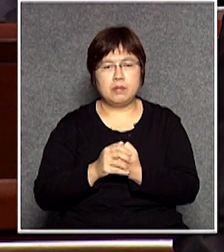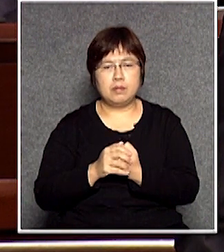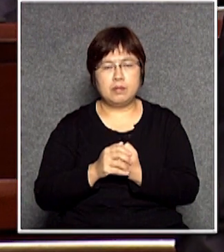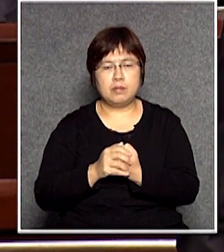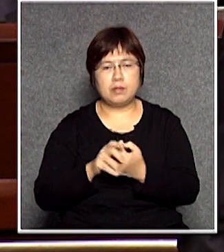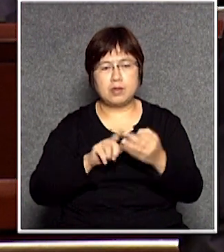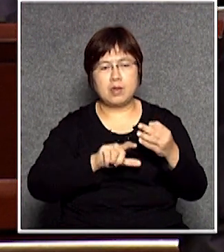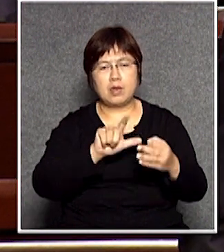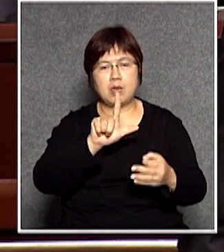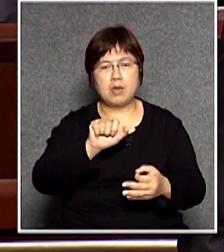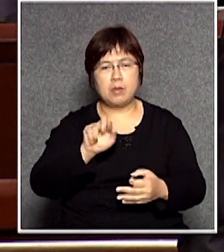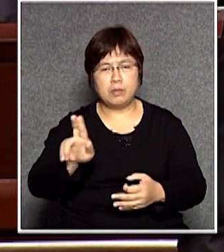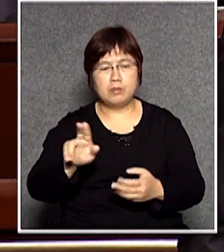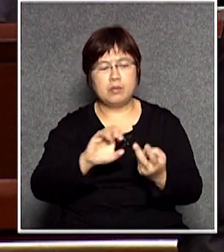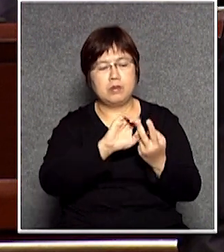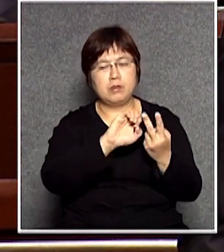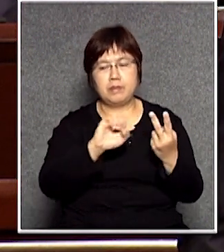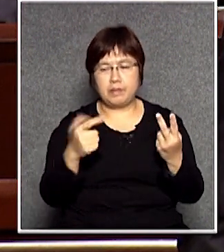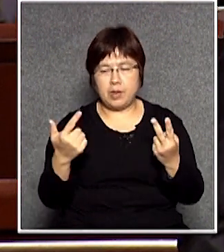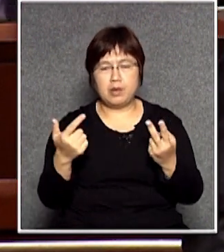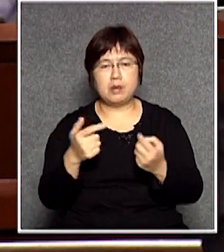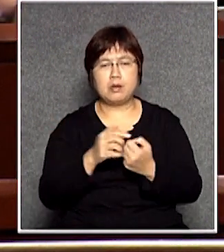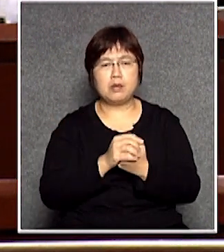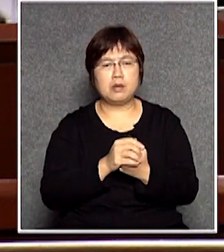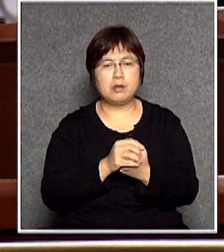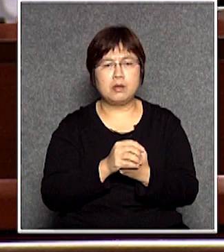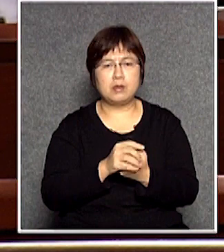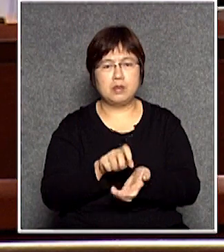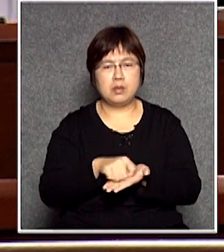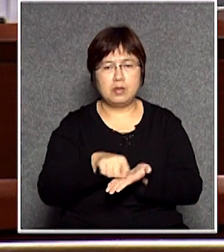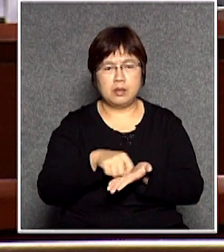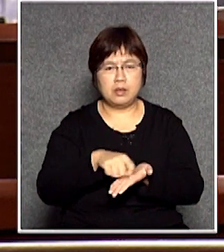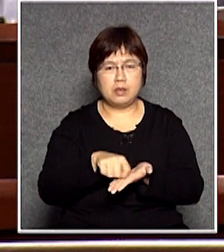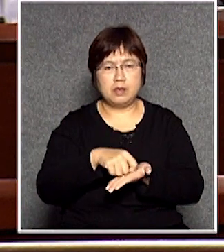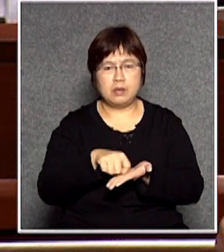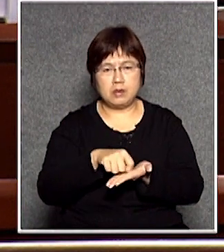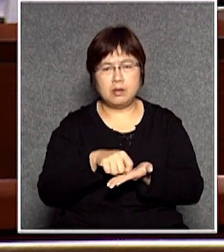劉曉波在2008年寫出的